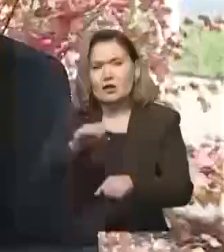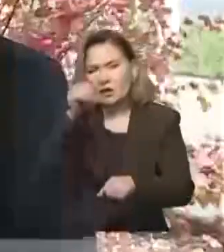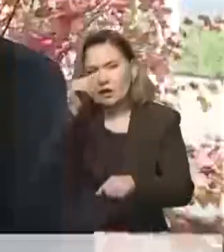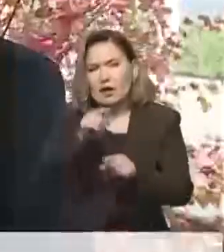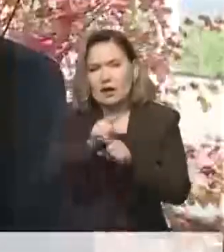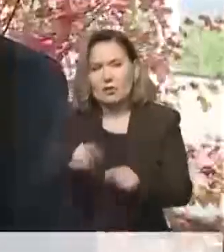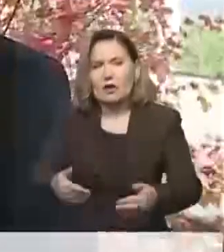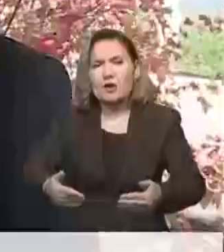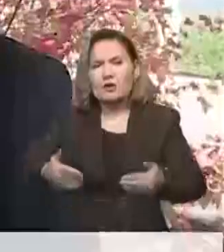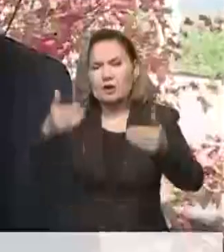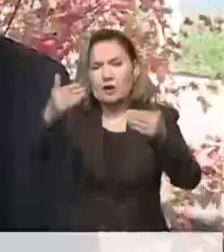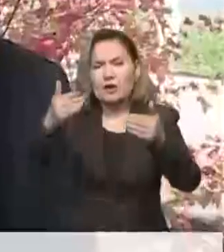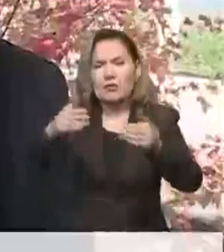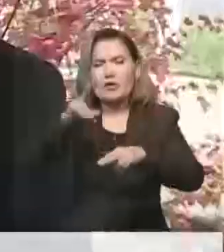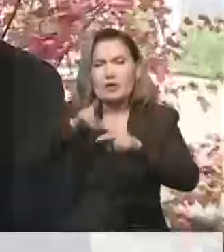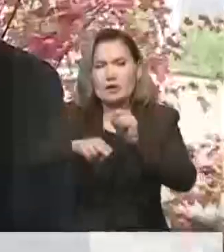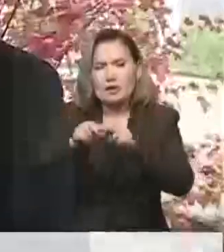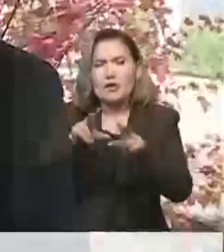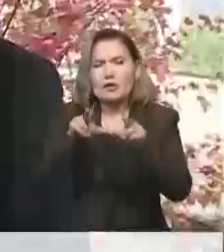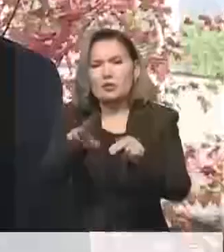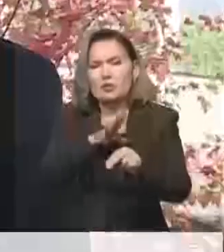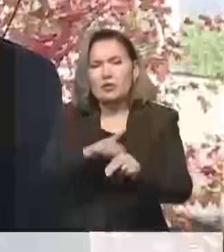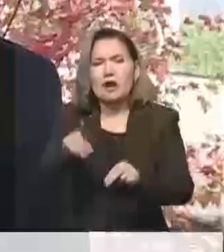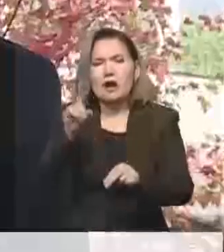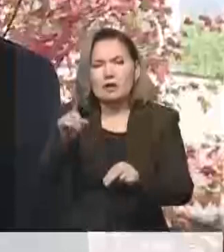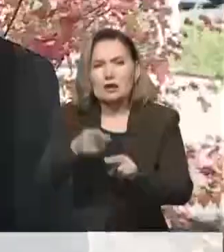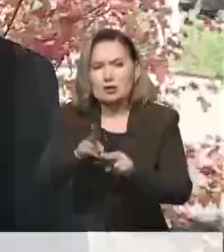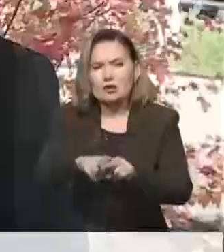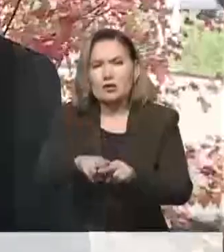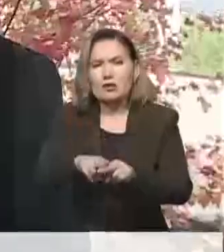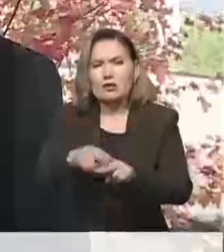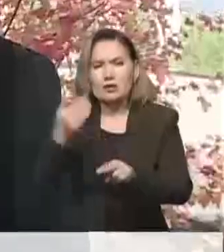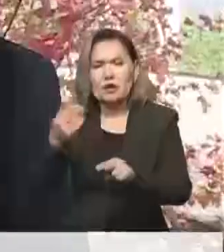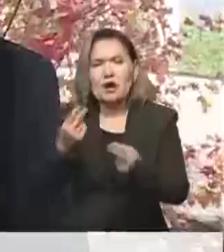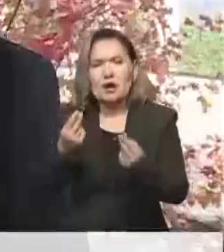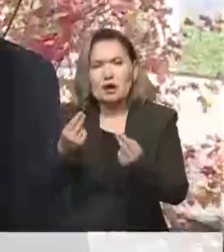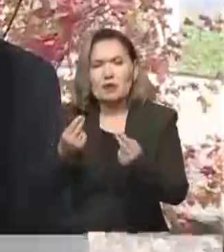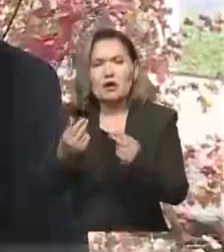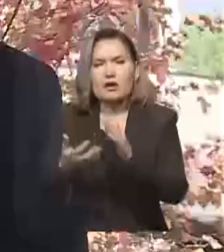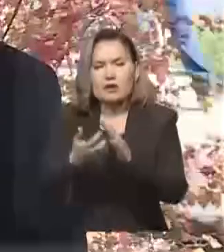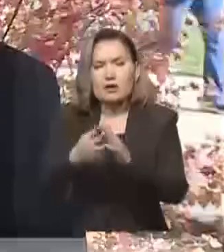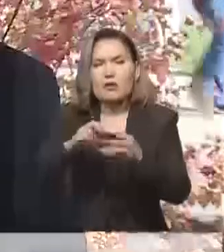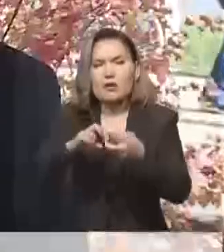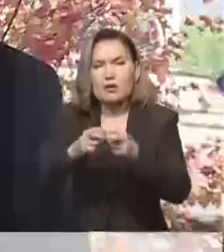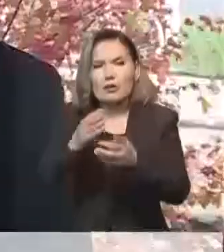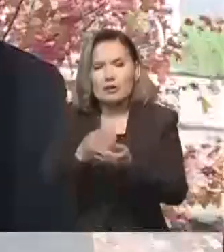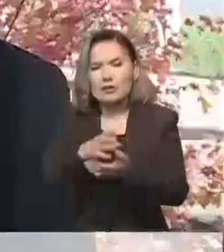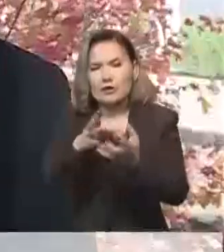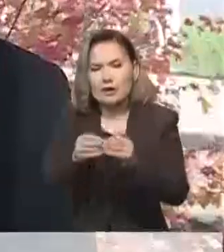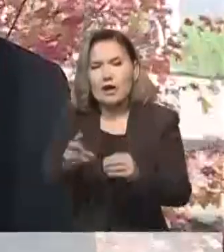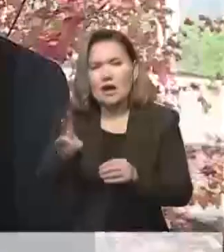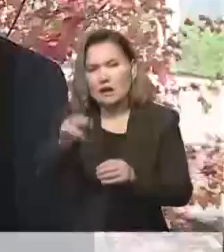бізге уәде еткен. Енді алайда олар жаңа өздерінің қаражаттарының тапшылығынан сәйкес қараша айына дейін уақыт сұрап